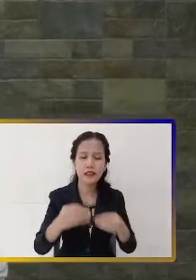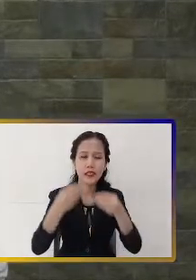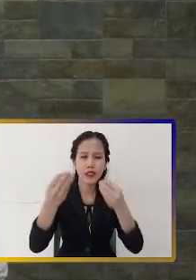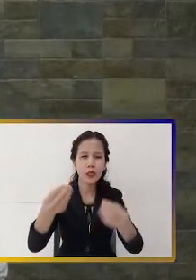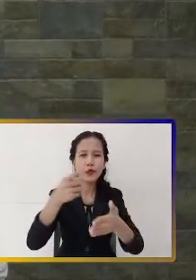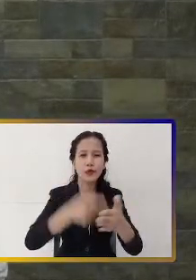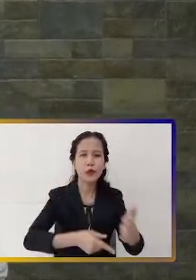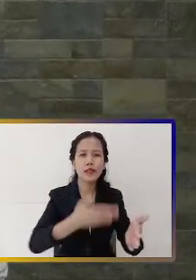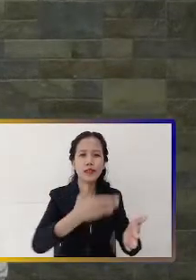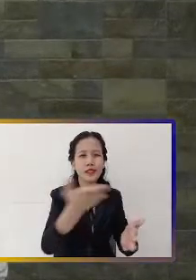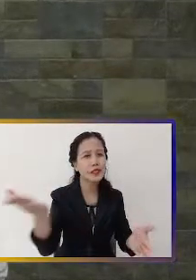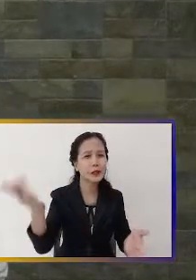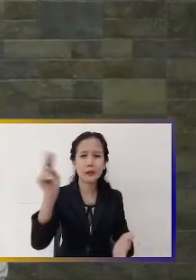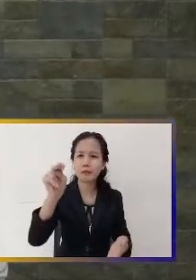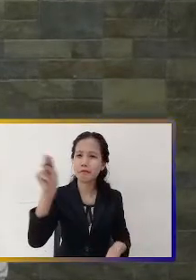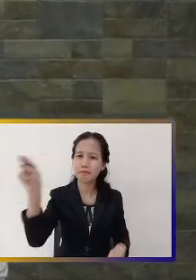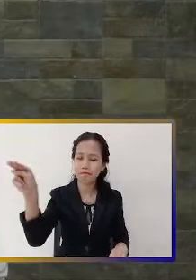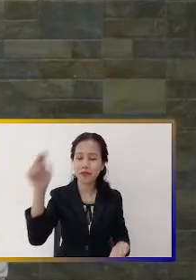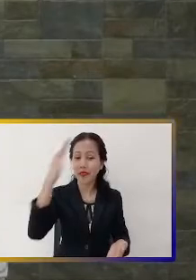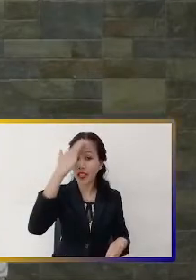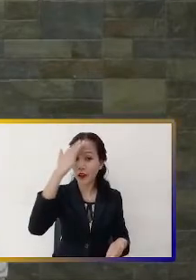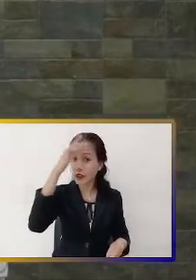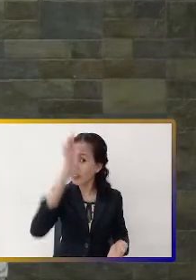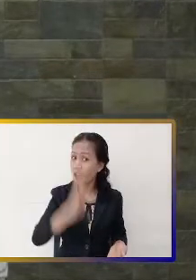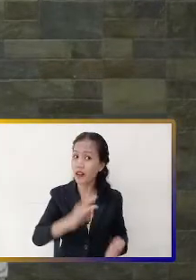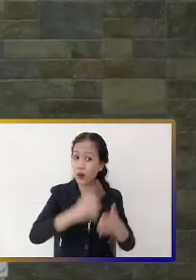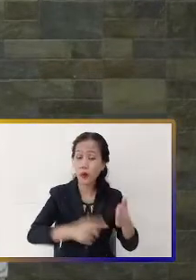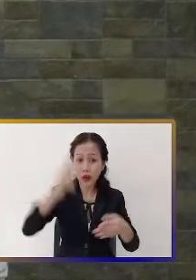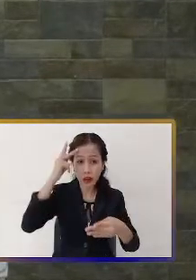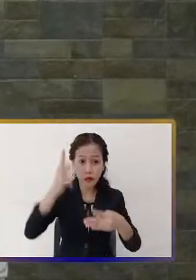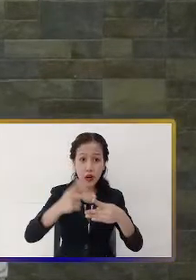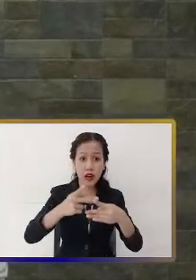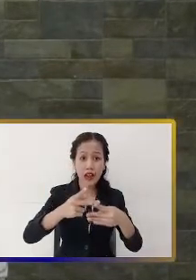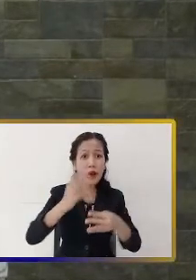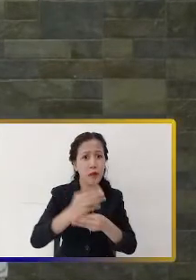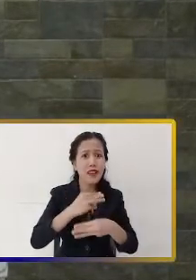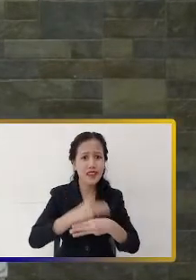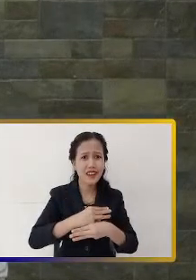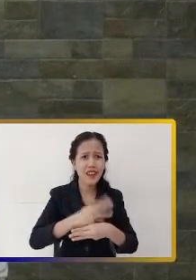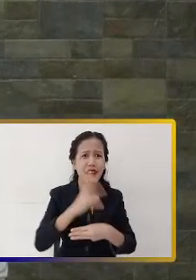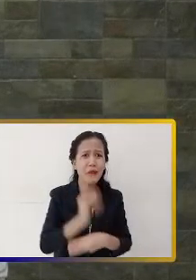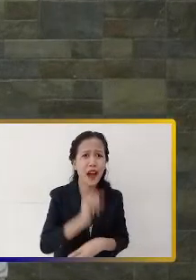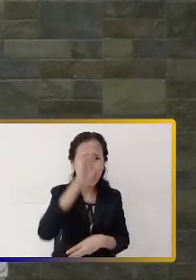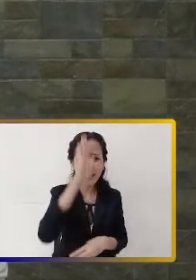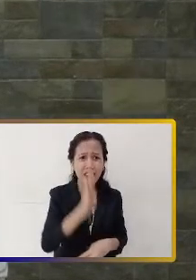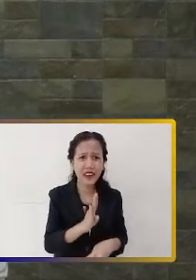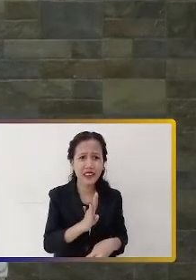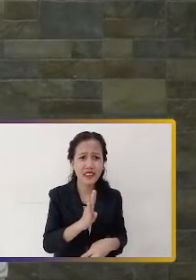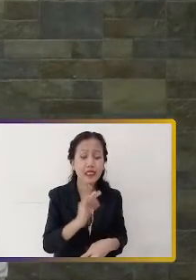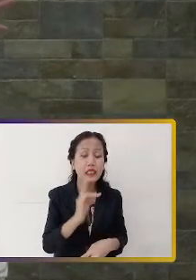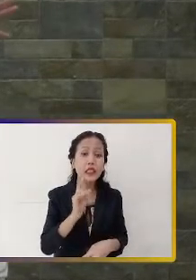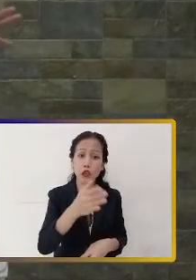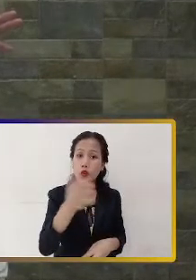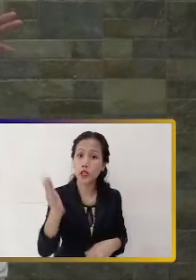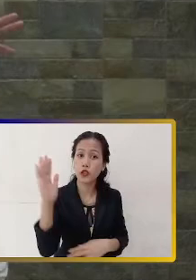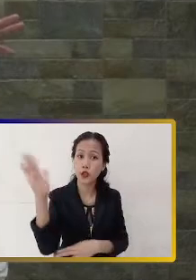mo. Alam ng Panginoon kung anong purpose. Ginawa ka ng Panginoon. Sabi ko nga sa inyo kanina umaga, it is God who planned.